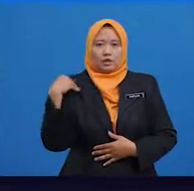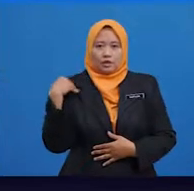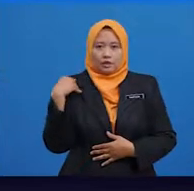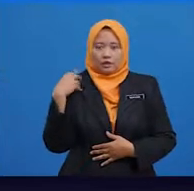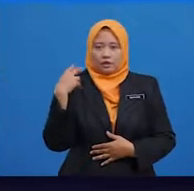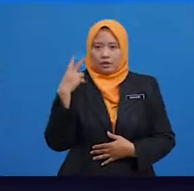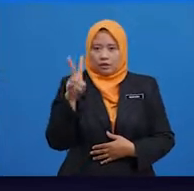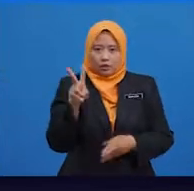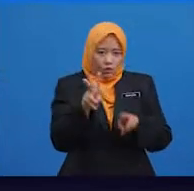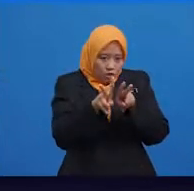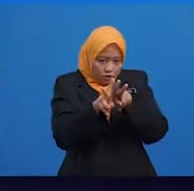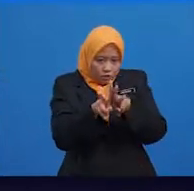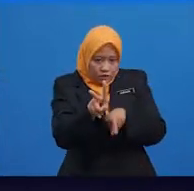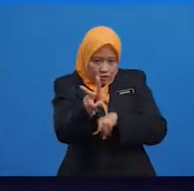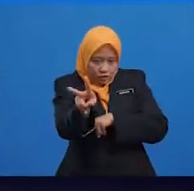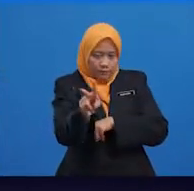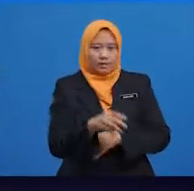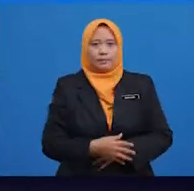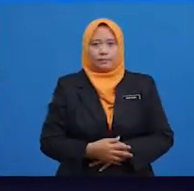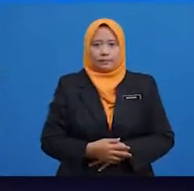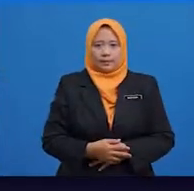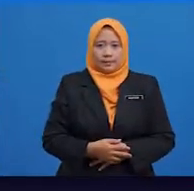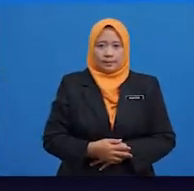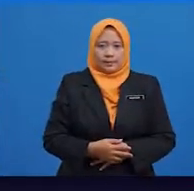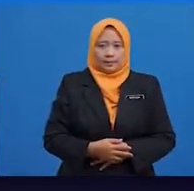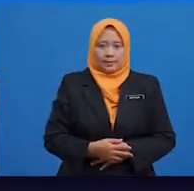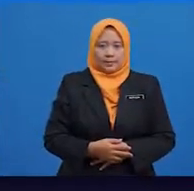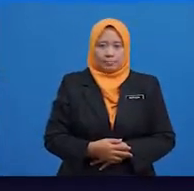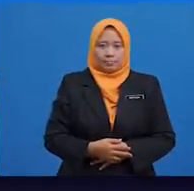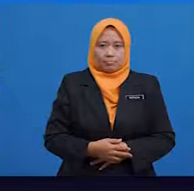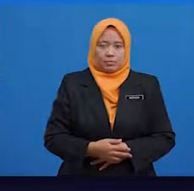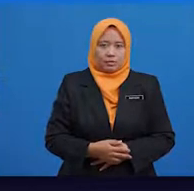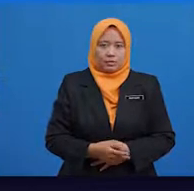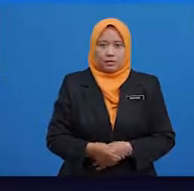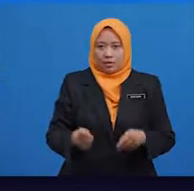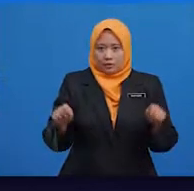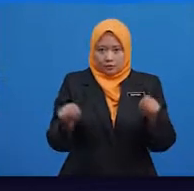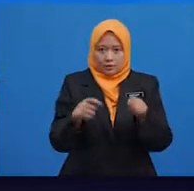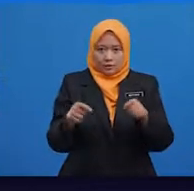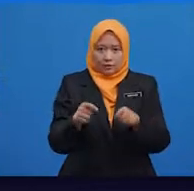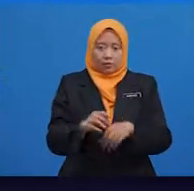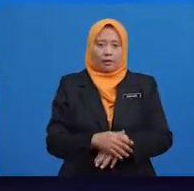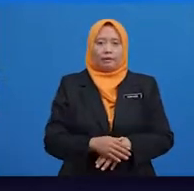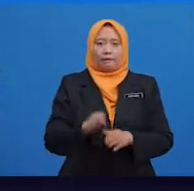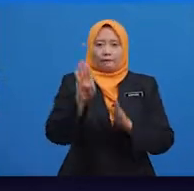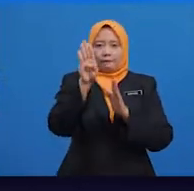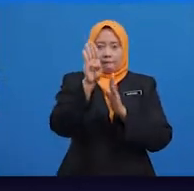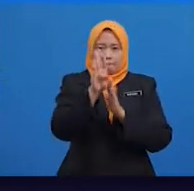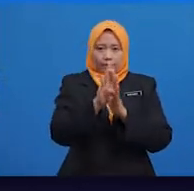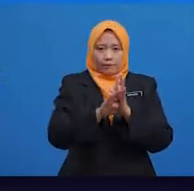Pergerakan bagi otot jantung adalah berdasarkan tindakan tidak terkawal dan beritma. Selain